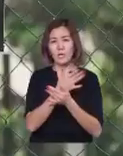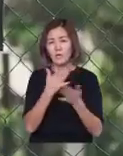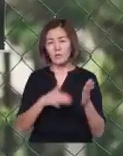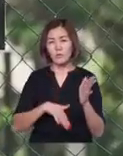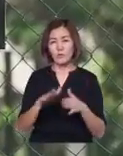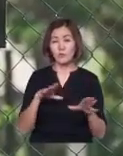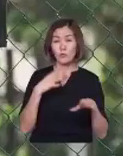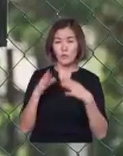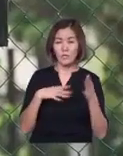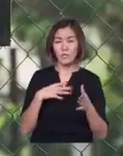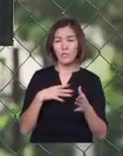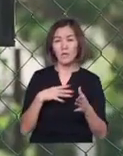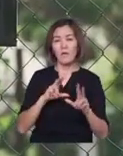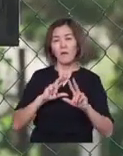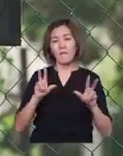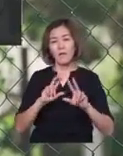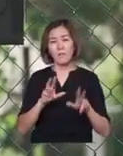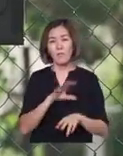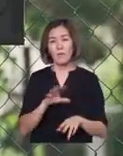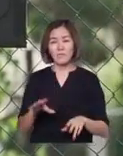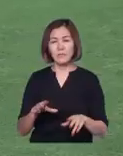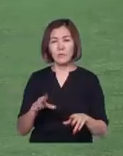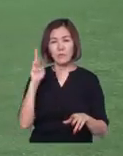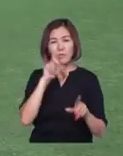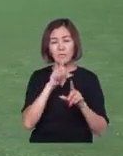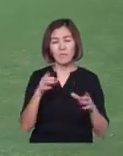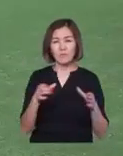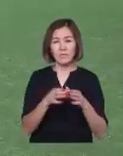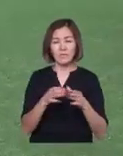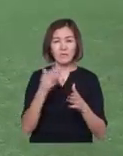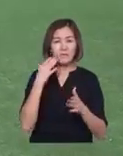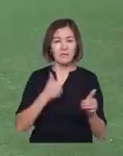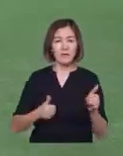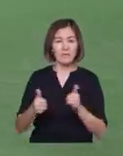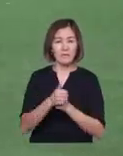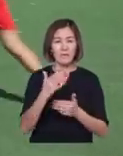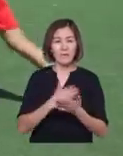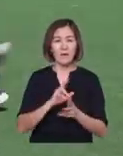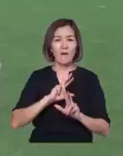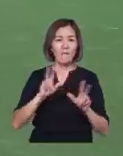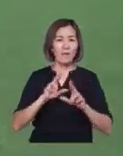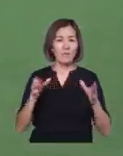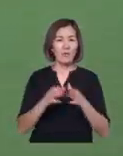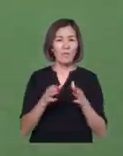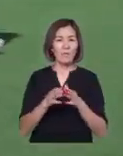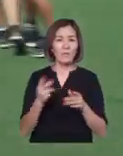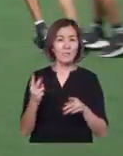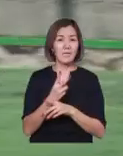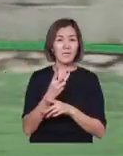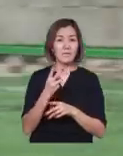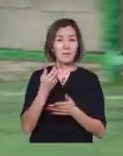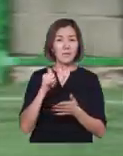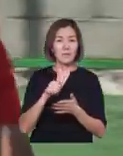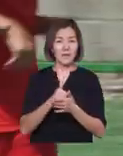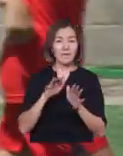екен. Қоңырөлеңнің волейбол, баскетбол командалары мектеп лигасы сынды жарыстарда алдына жан салмайды. Мәселен, волейбол командасы аудан көлемінде 2 рет бас жүлдені